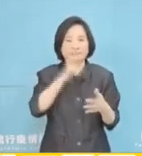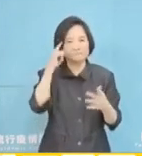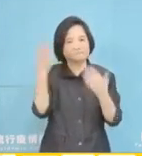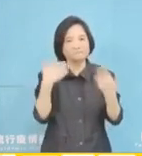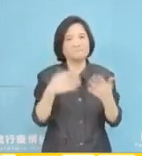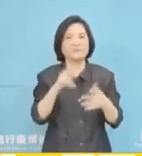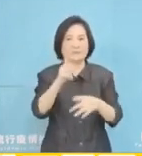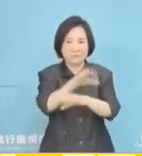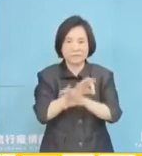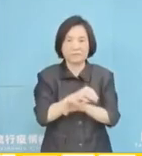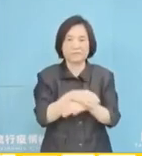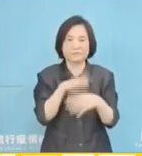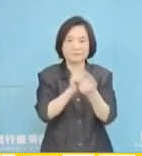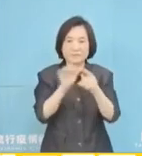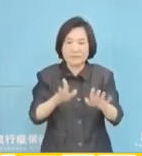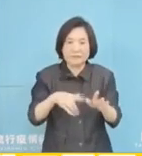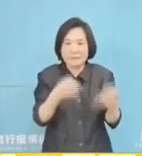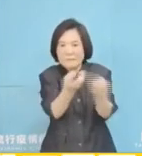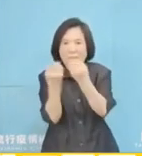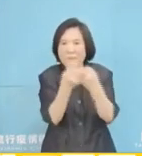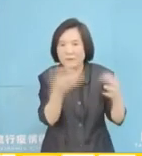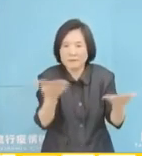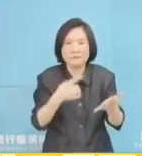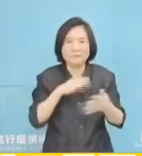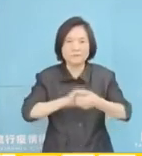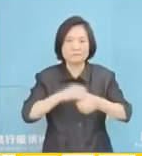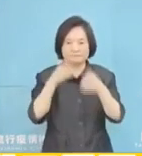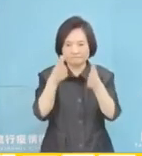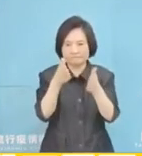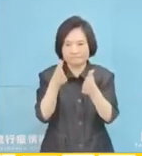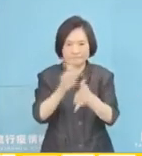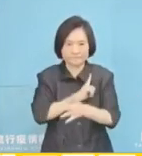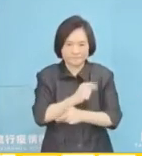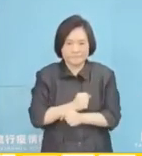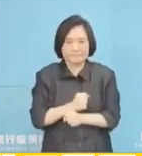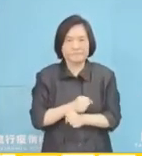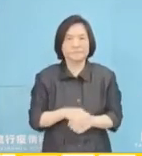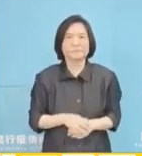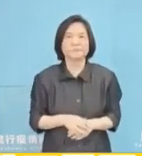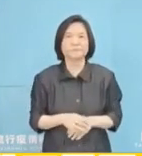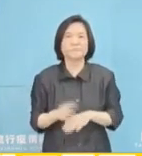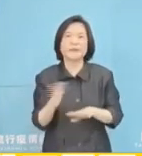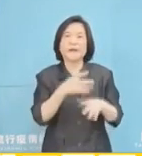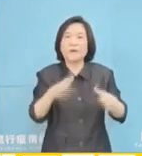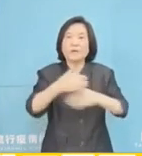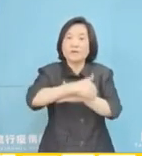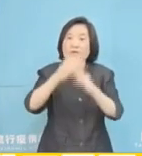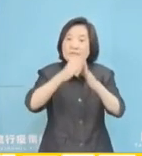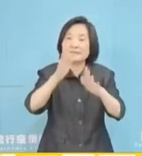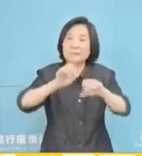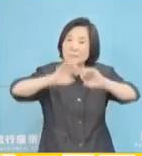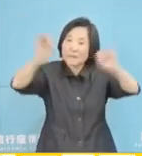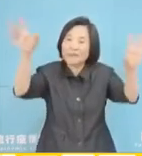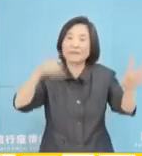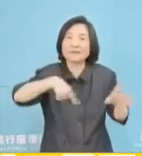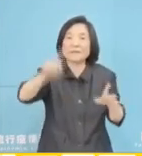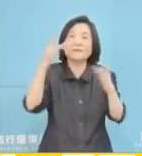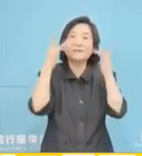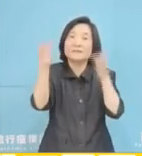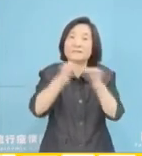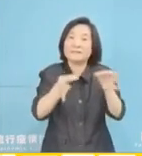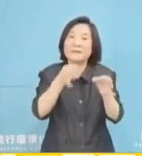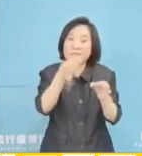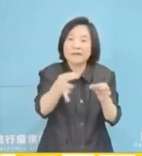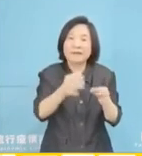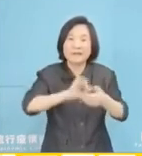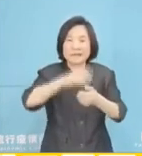实科学的态度去面对我们实际上要面对的问题就可以了。 有许多县市的首长都呼吁民众到市场来采